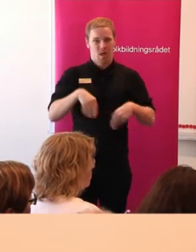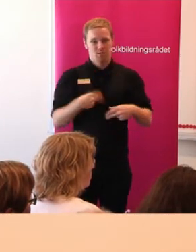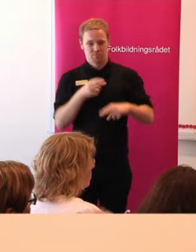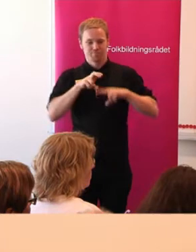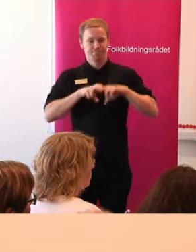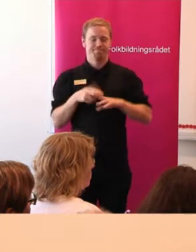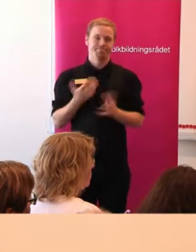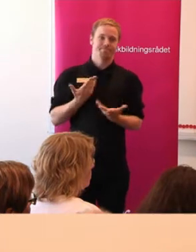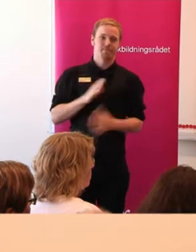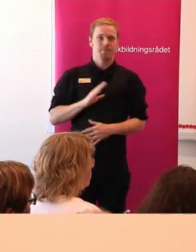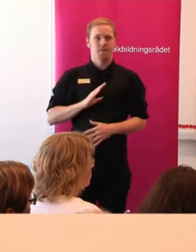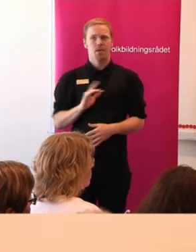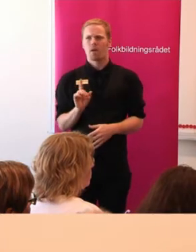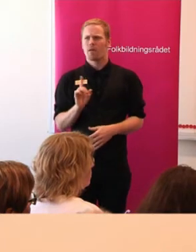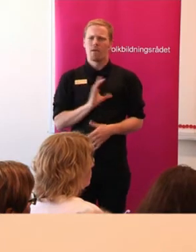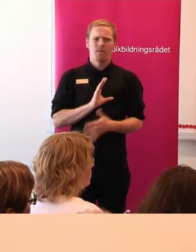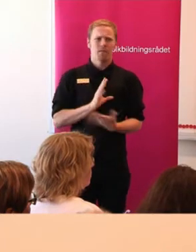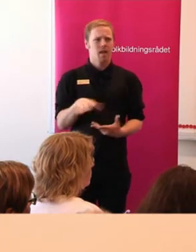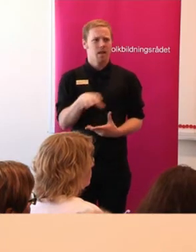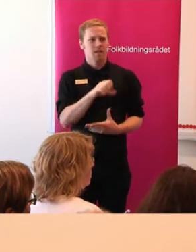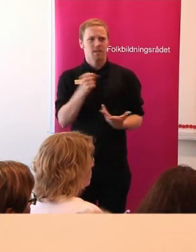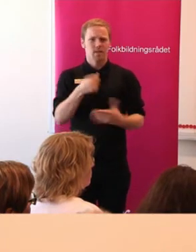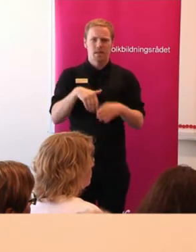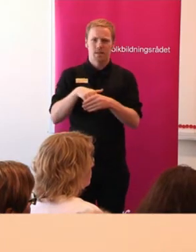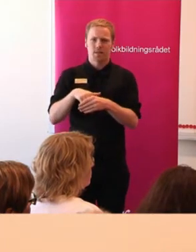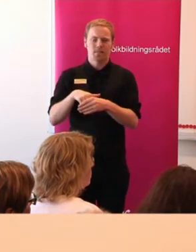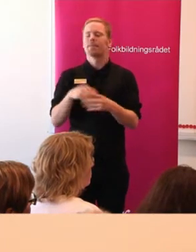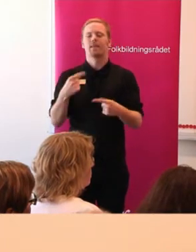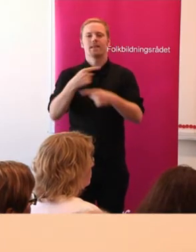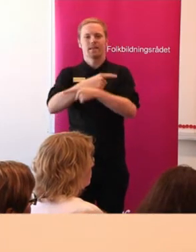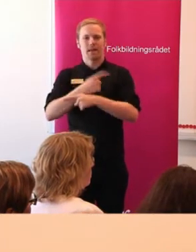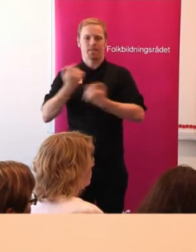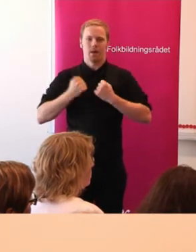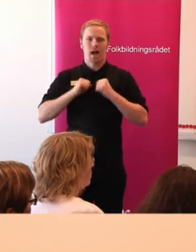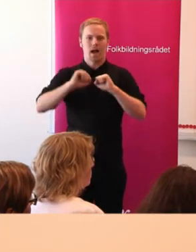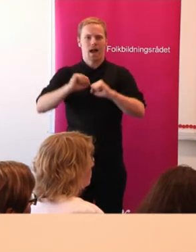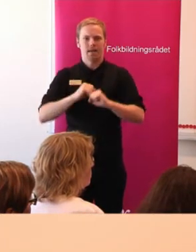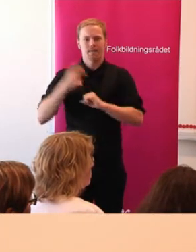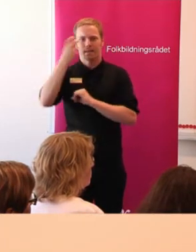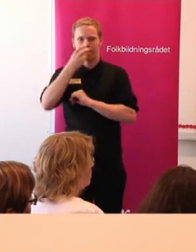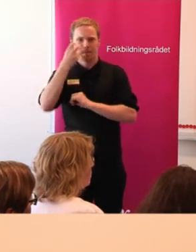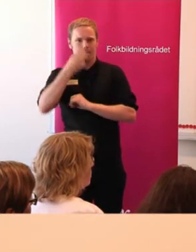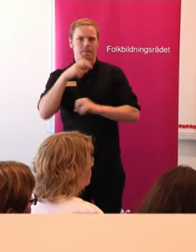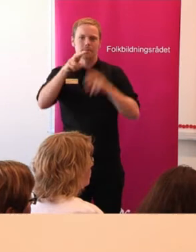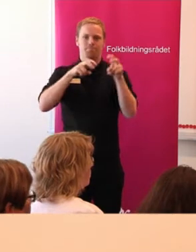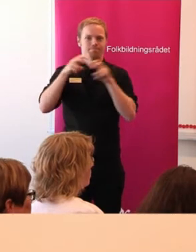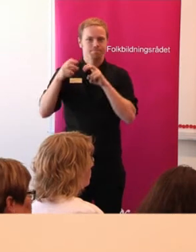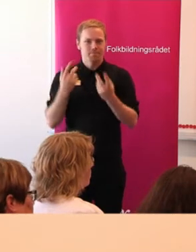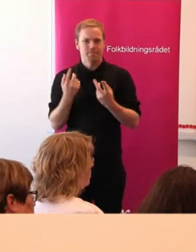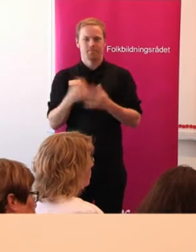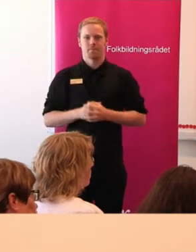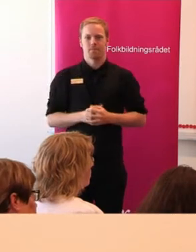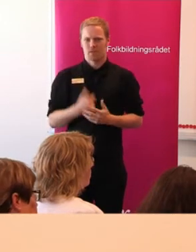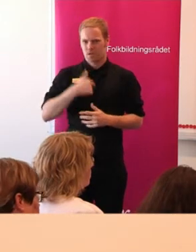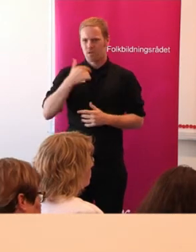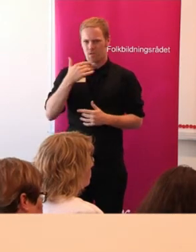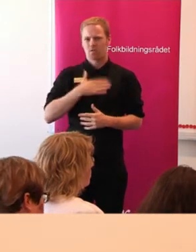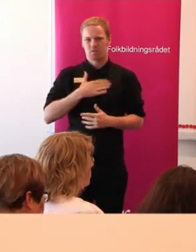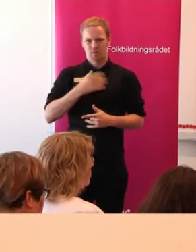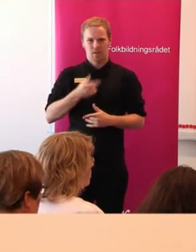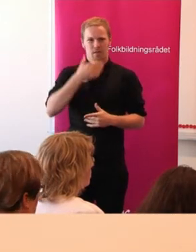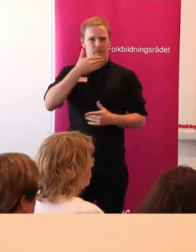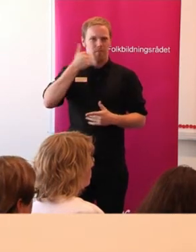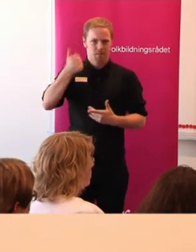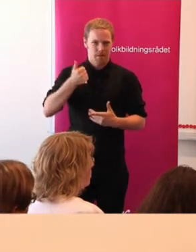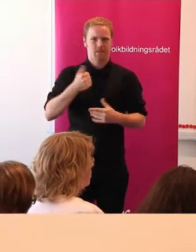att aktivt jobba med att rekrytera deltagarna tillsammans med Arbetsförmedlingen. Och där tror jag att folkhögskolorna har förbättrat det arbetet betydligt.